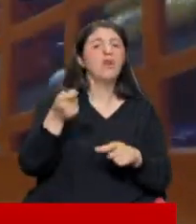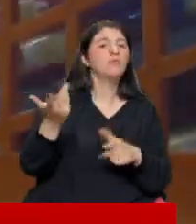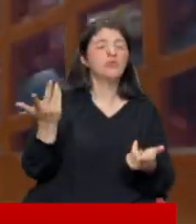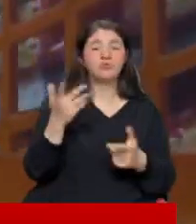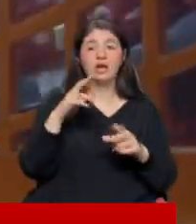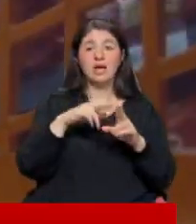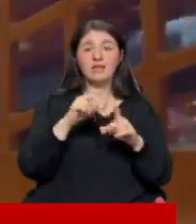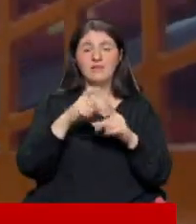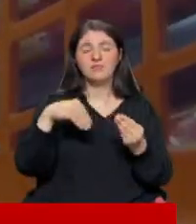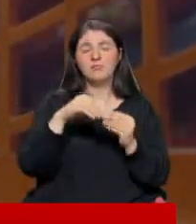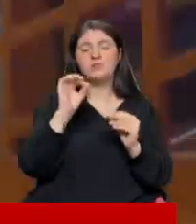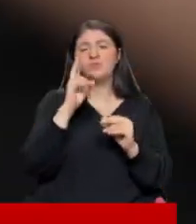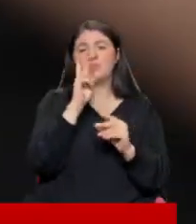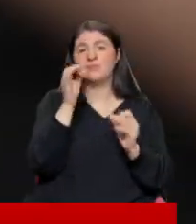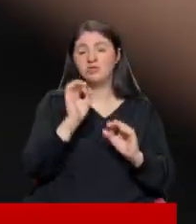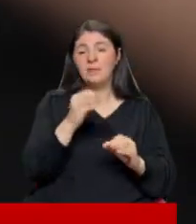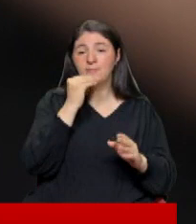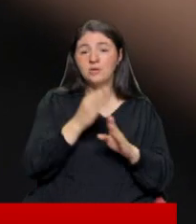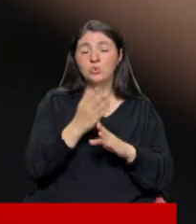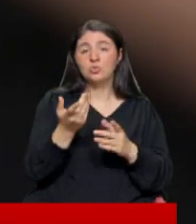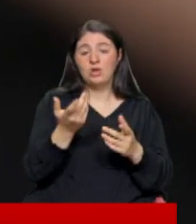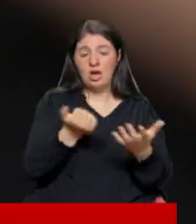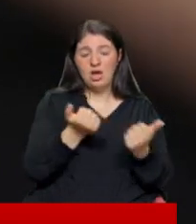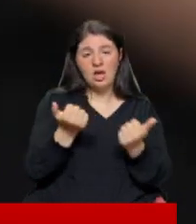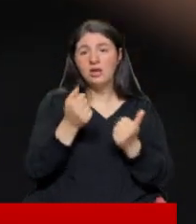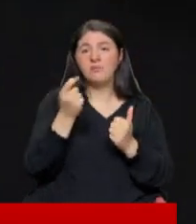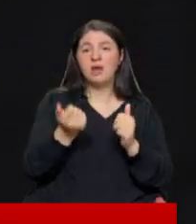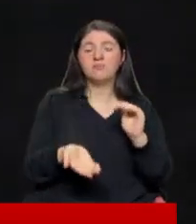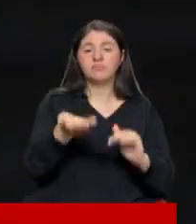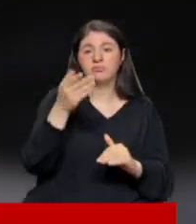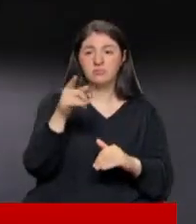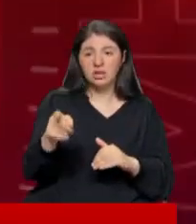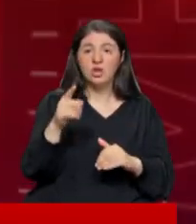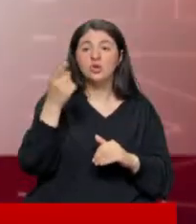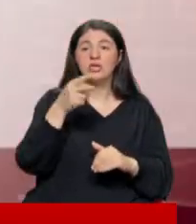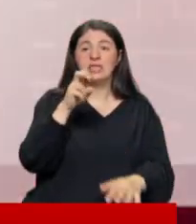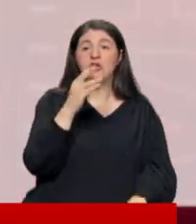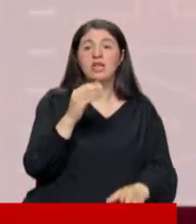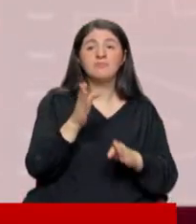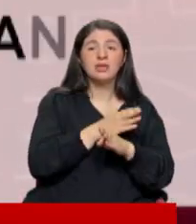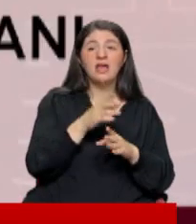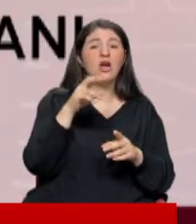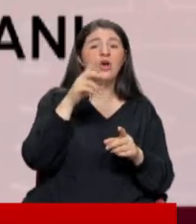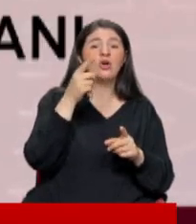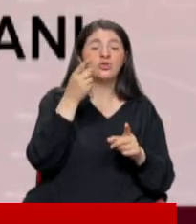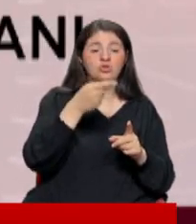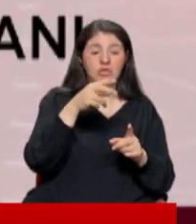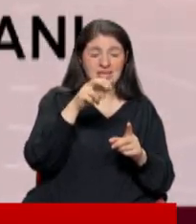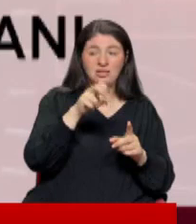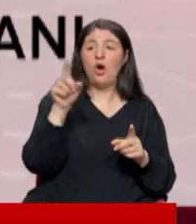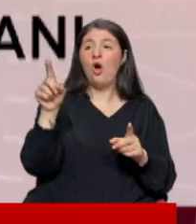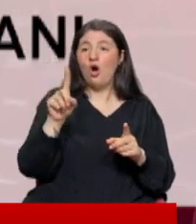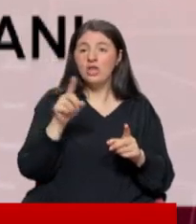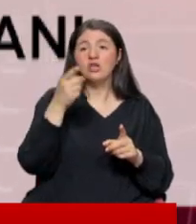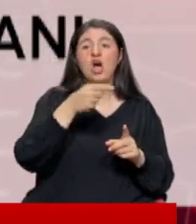zam hareketlere yansıdı marketlerdeki ürünlerin fiyatı yükseldi KDV oranı %8 olan ürünlerin vergisi %10'a